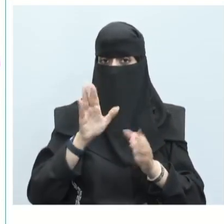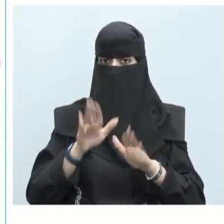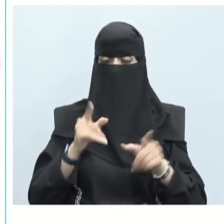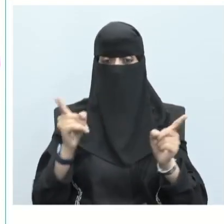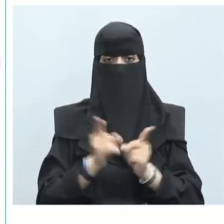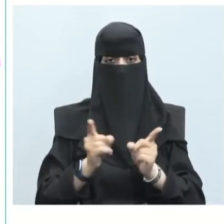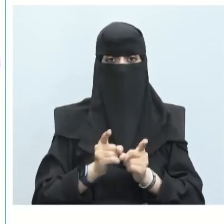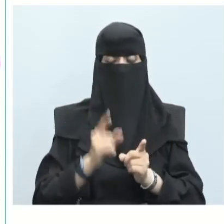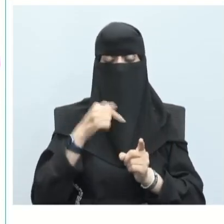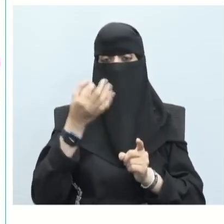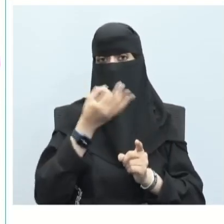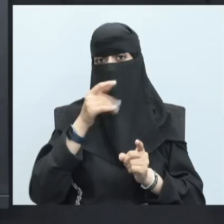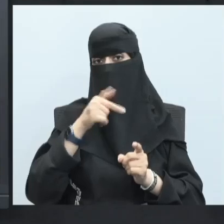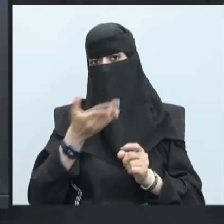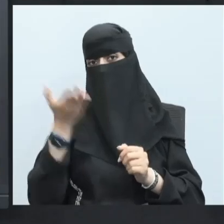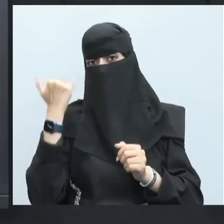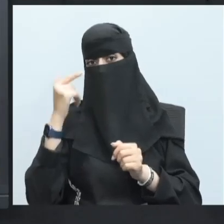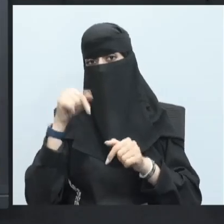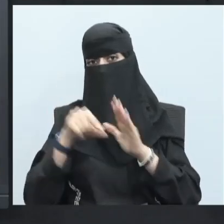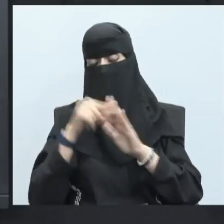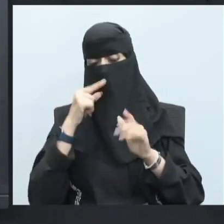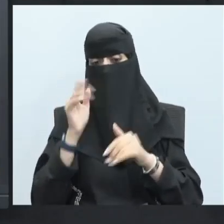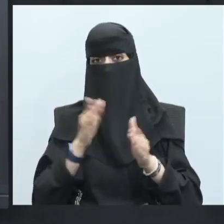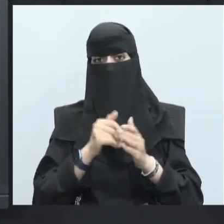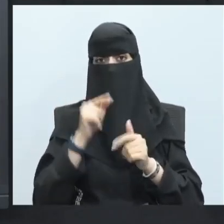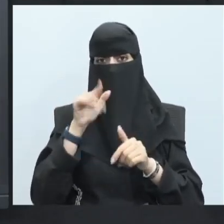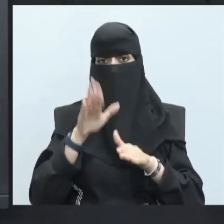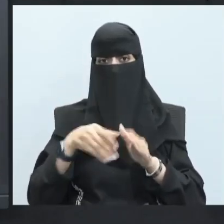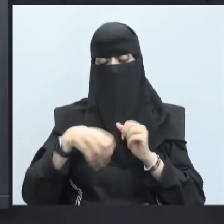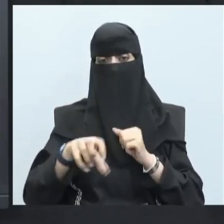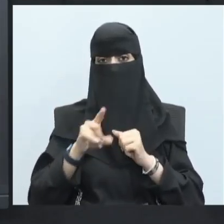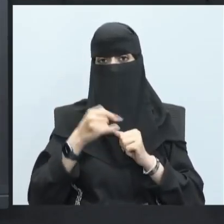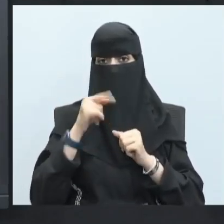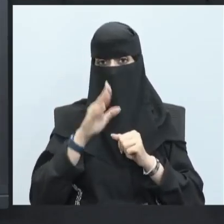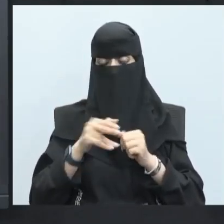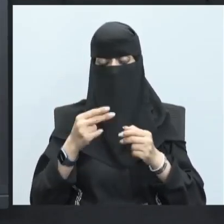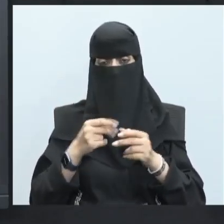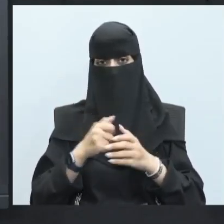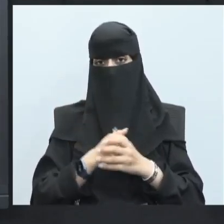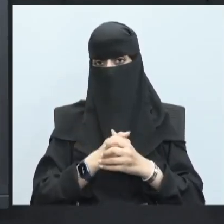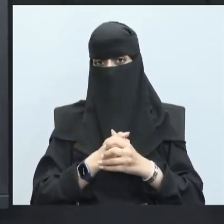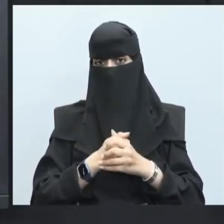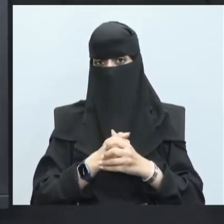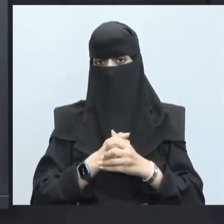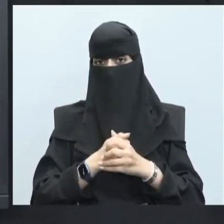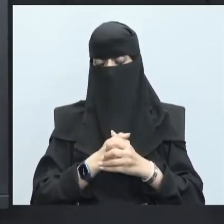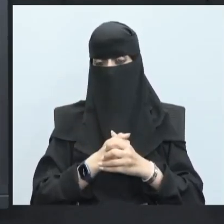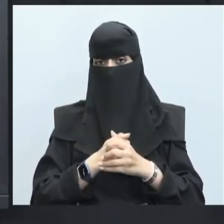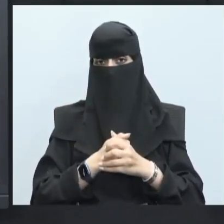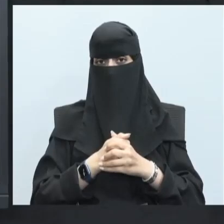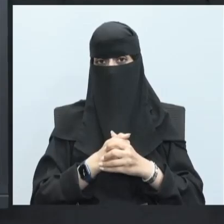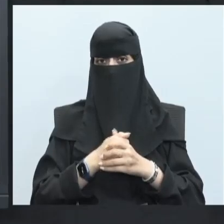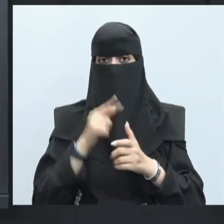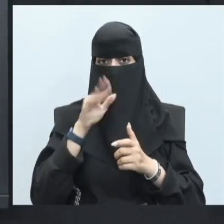تحديدا تكلمنا عنه في الدروس السابقه او هذه الفقره هل تؤيد النظام الجديد للشركه الذي يجلب الخير